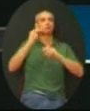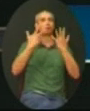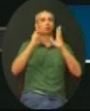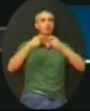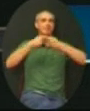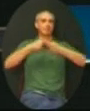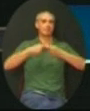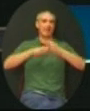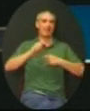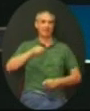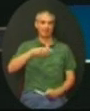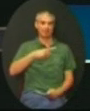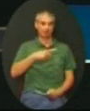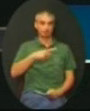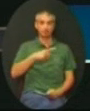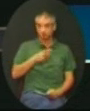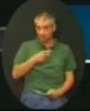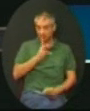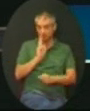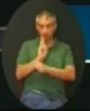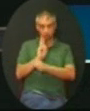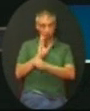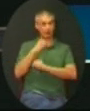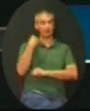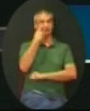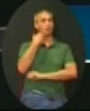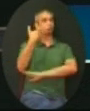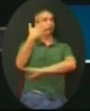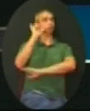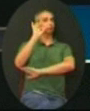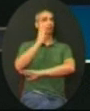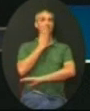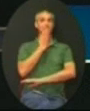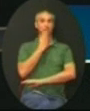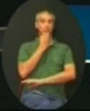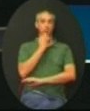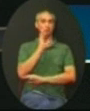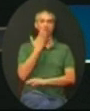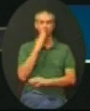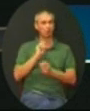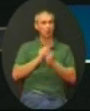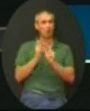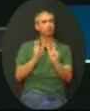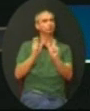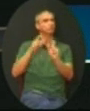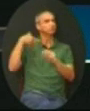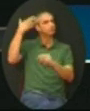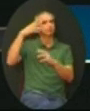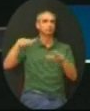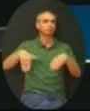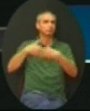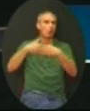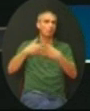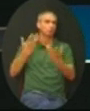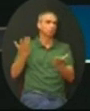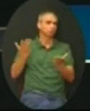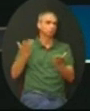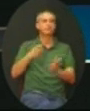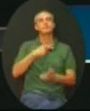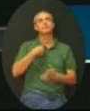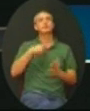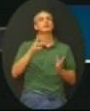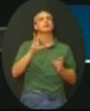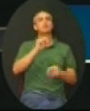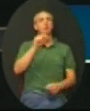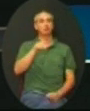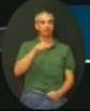80 חברי כנסת. הגנה על זהותה הלאומית של ירושלים, או מחסום ליוזמות מדיניות. איתנו